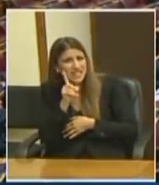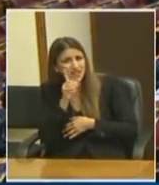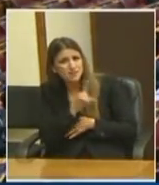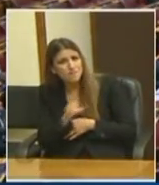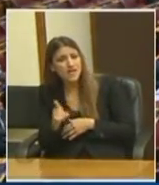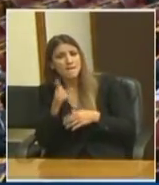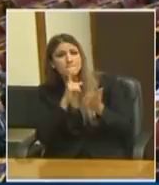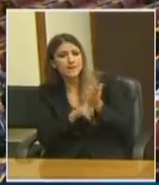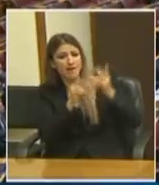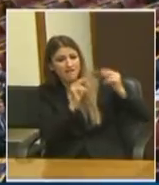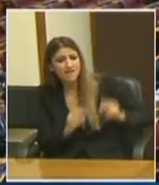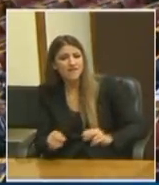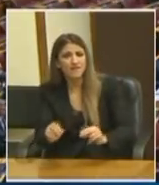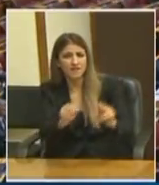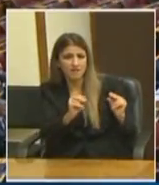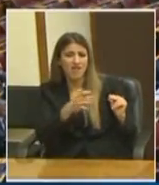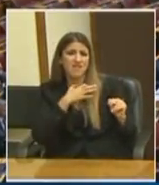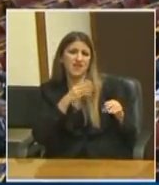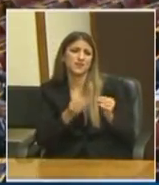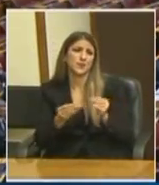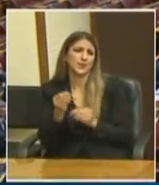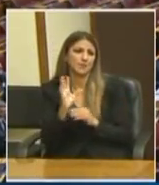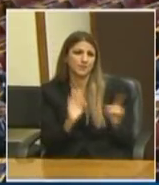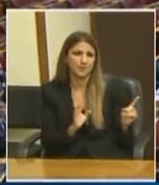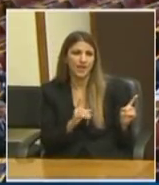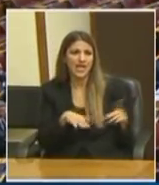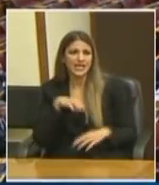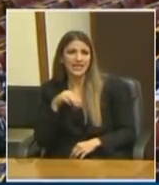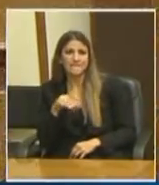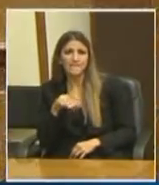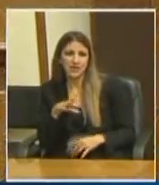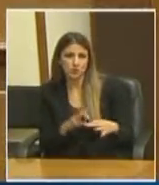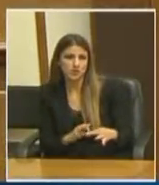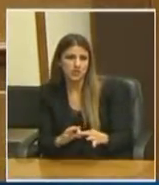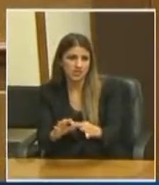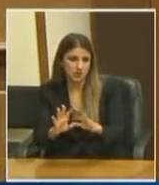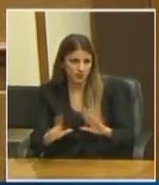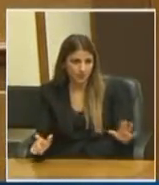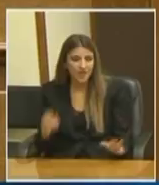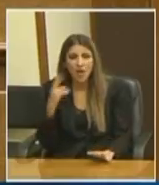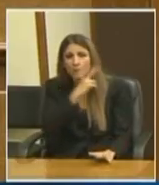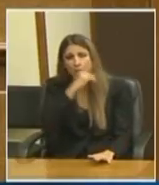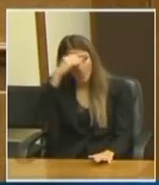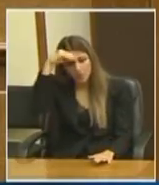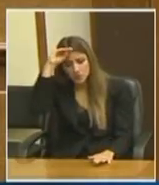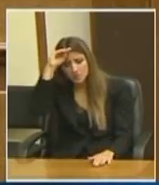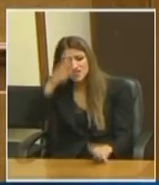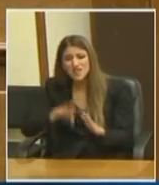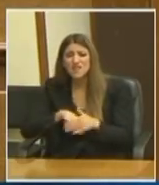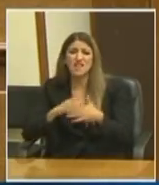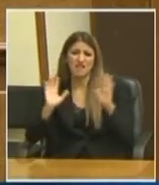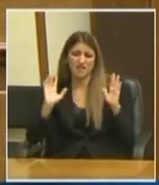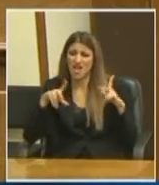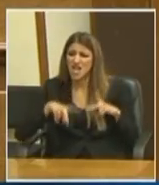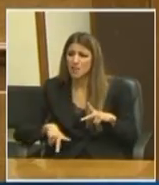ίδιο. Δεν πειράζει, ευχαριστώ. Τέταρτον, δεν τον ενδιαφέρει τον κύριο Τσίπρα, ούτε τον κύριο Κοτζιά, κανένα